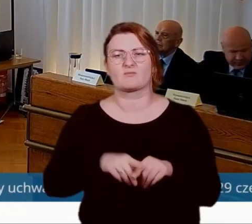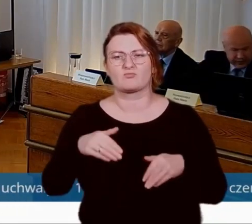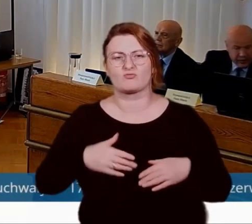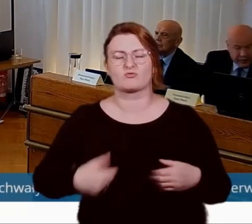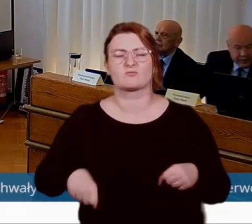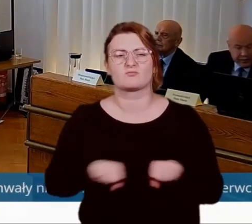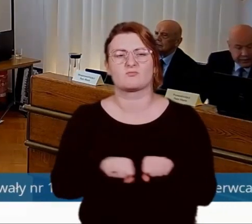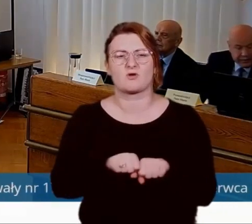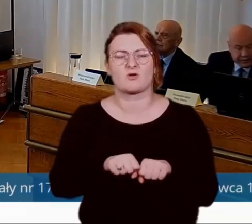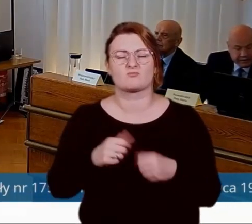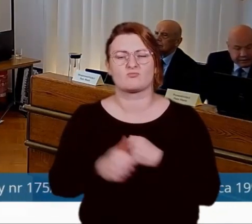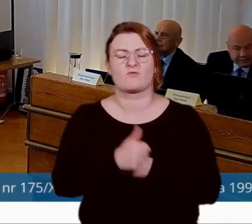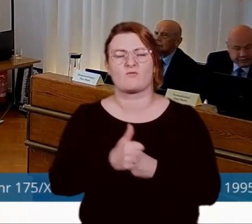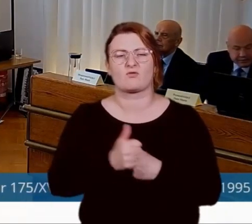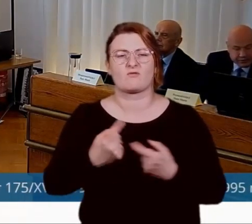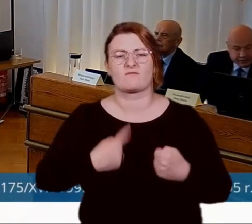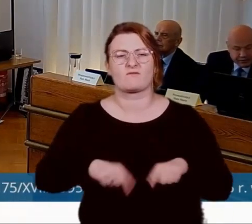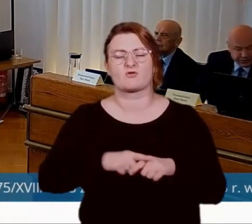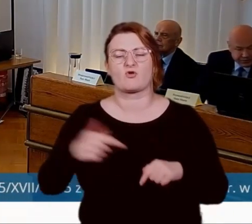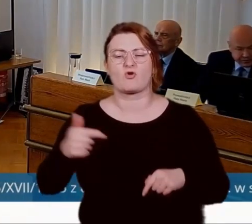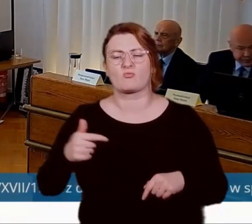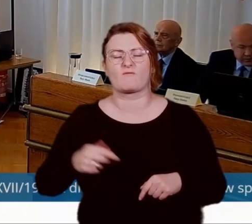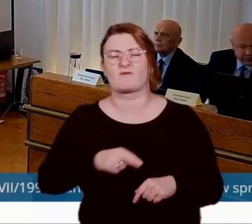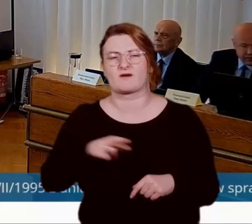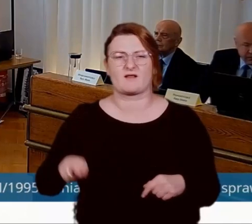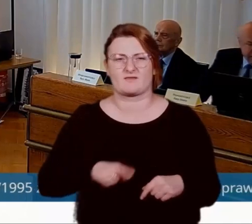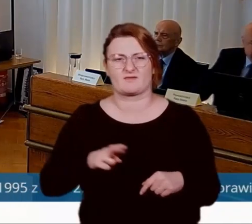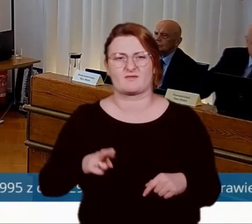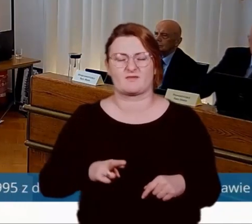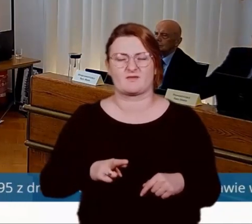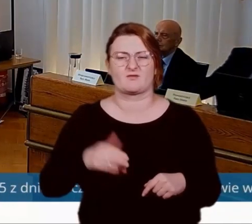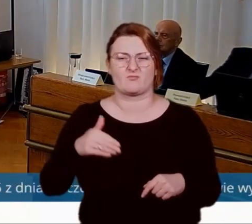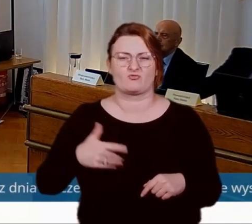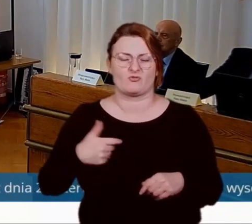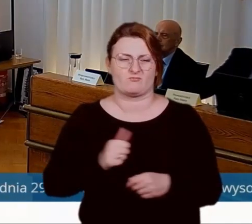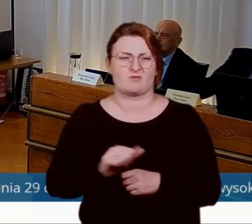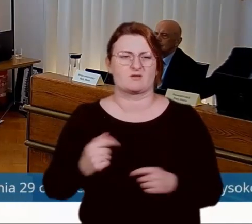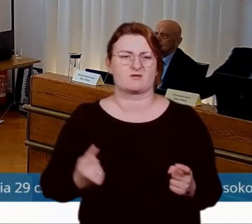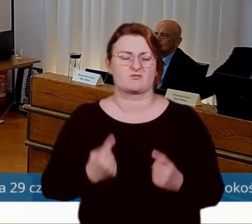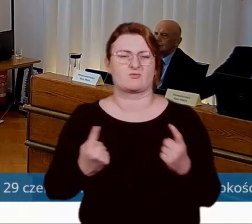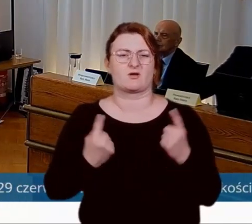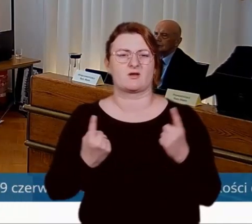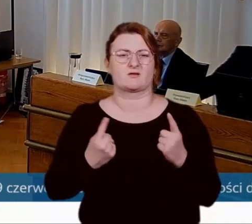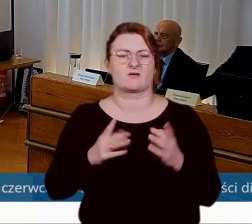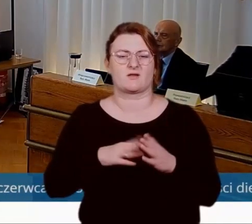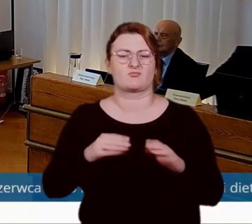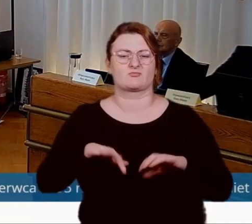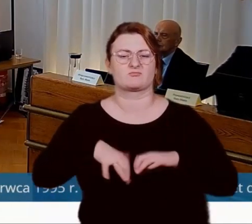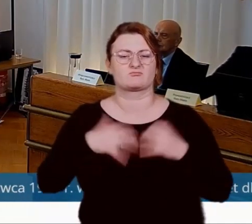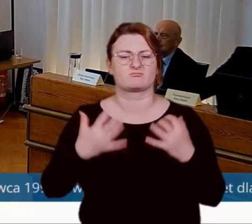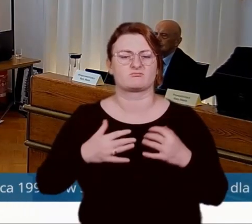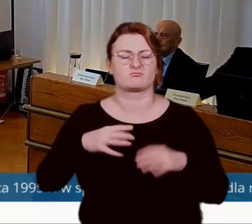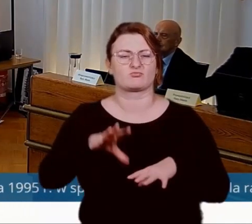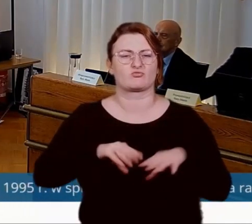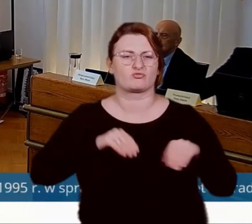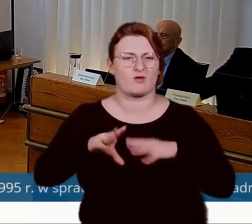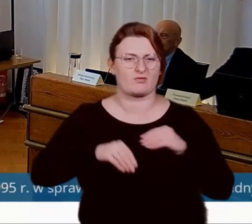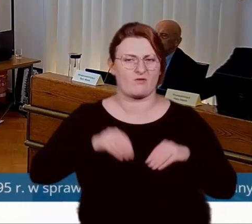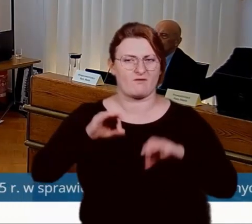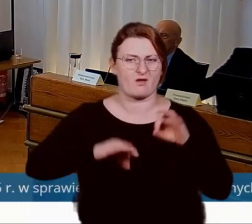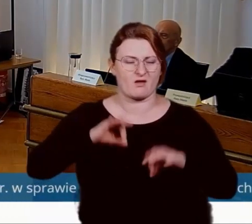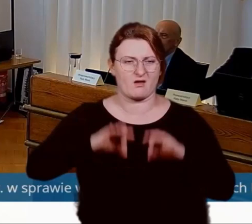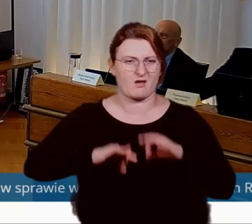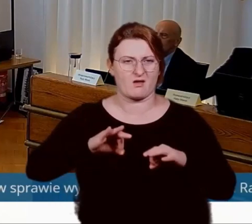powodu wykonywania obowiązków radnego. Może dojść przecież do sytuacji, gdy sesja, powiedzmy, budżetowa odbędzie się w